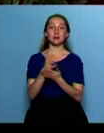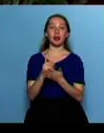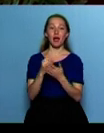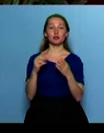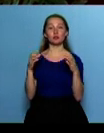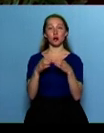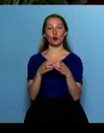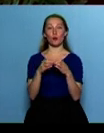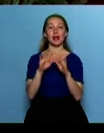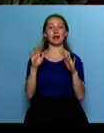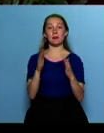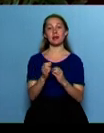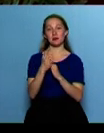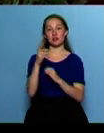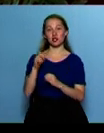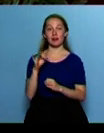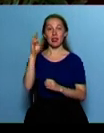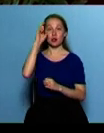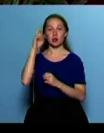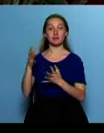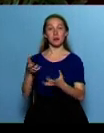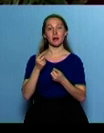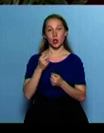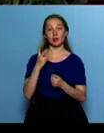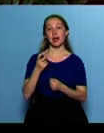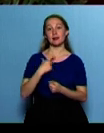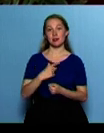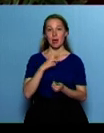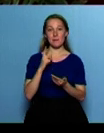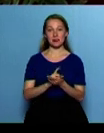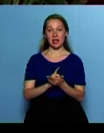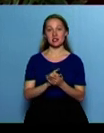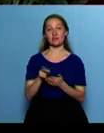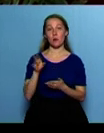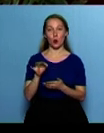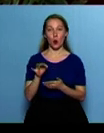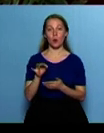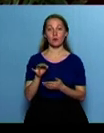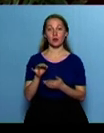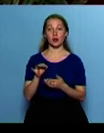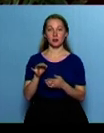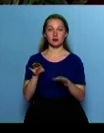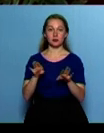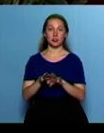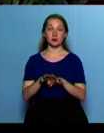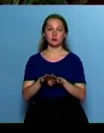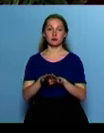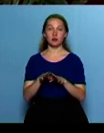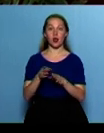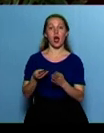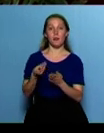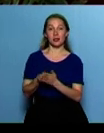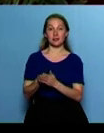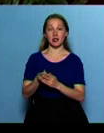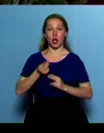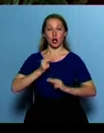15 человек, государство берет на себя обязательства по, так скажем, оплате